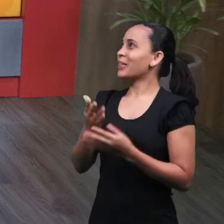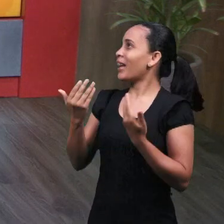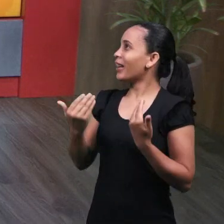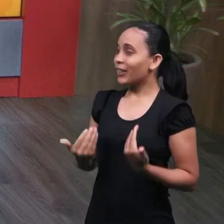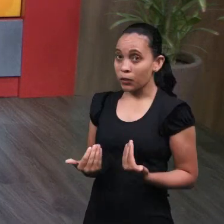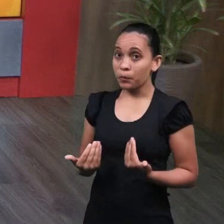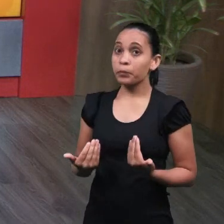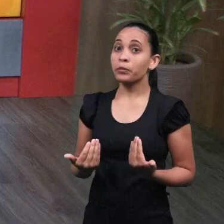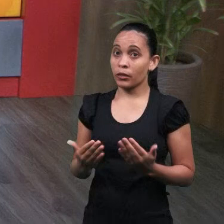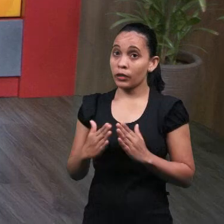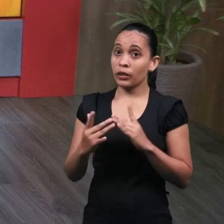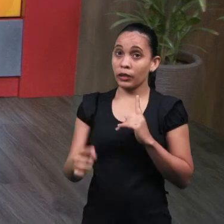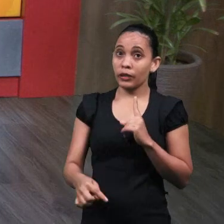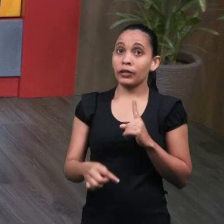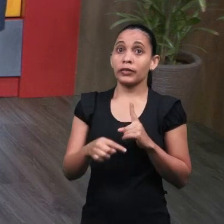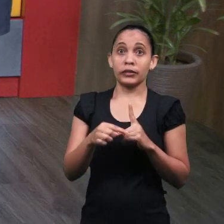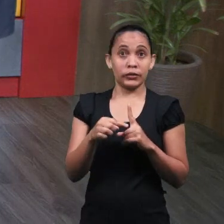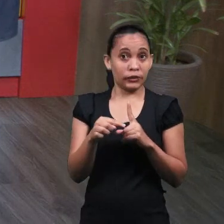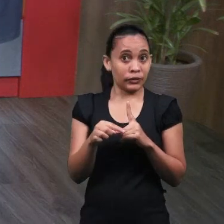Elle,